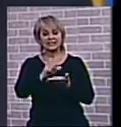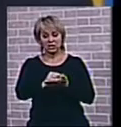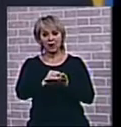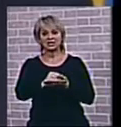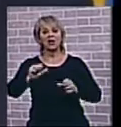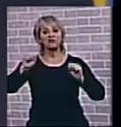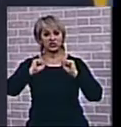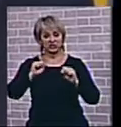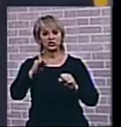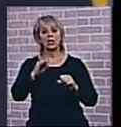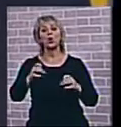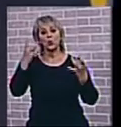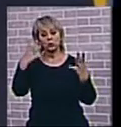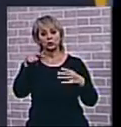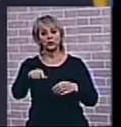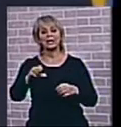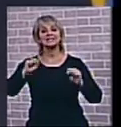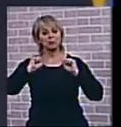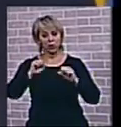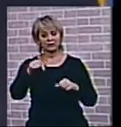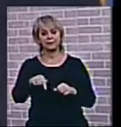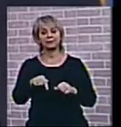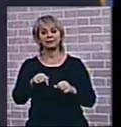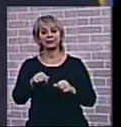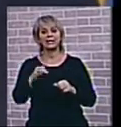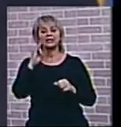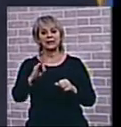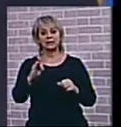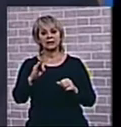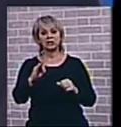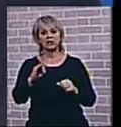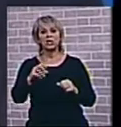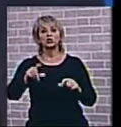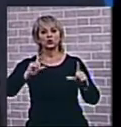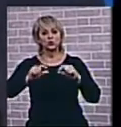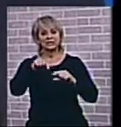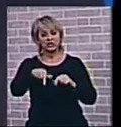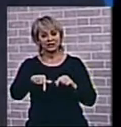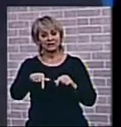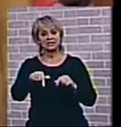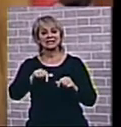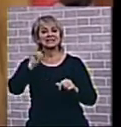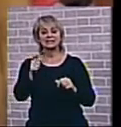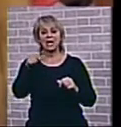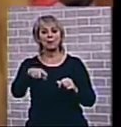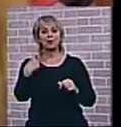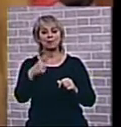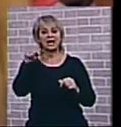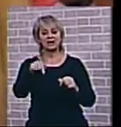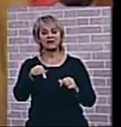занимается физической культурой и спортом. И студенчество здесь в самых